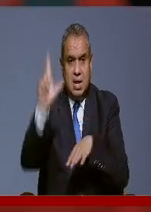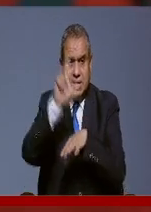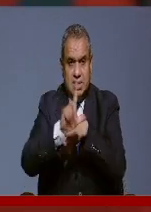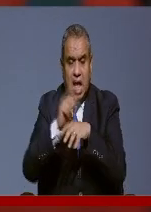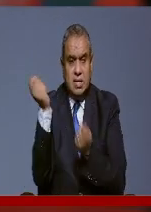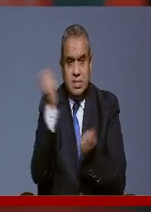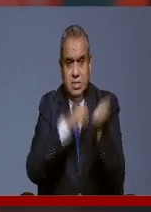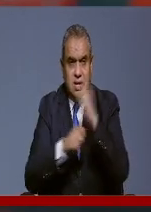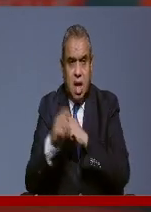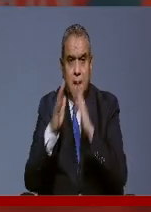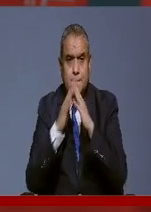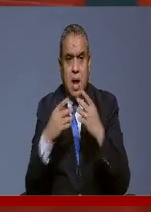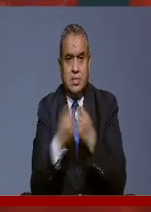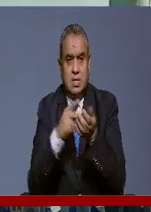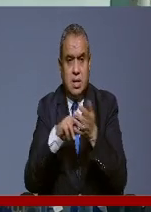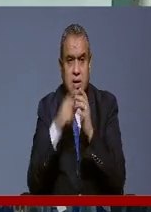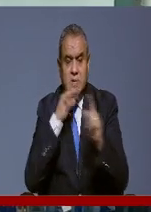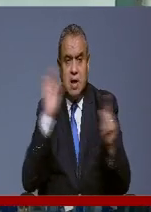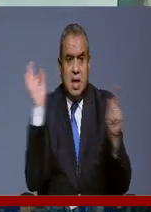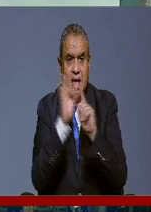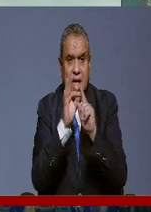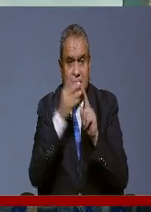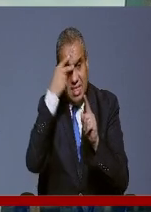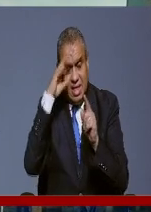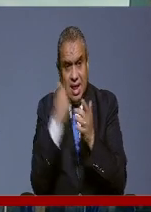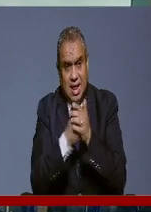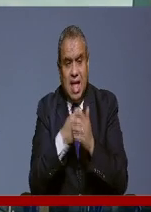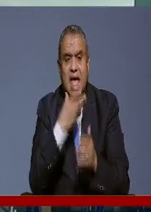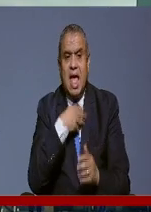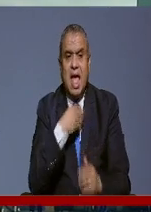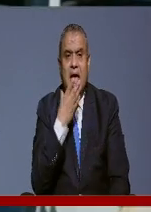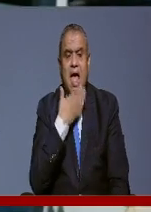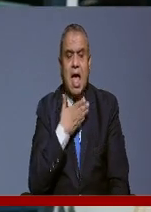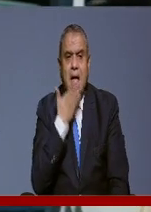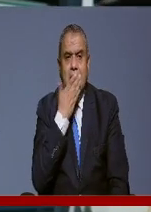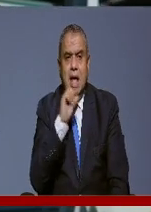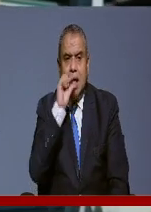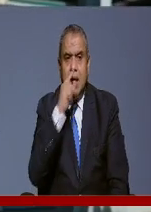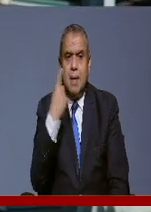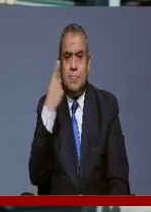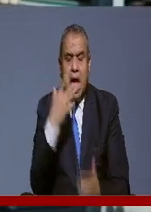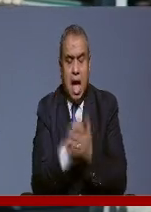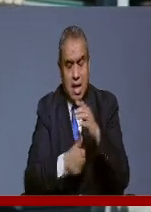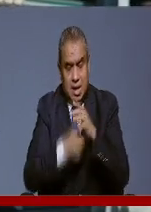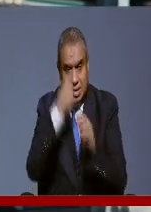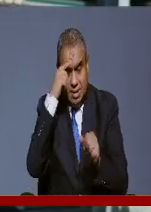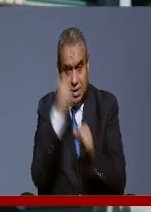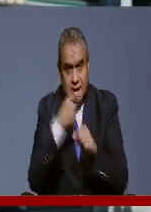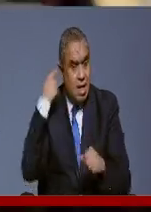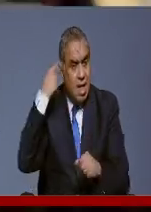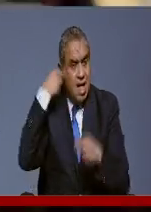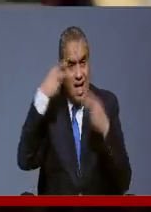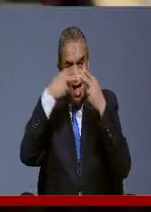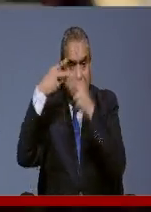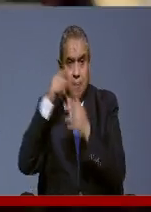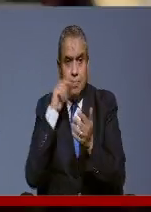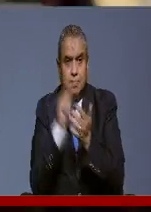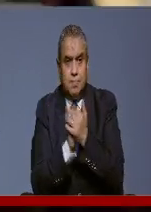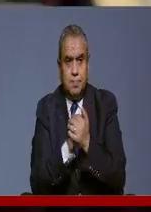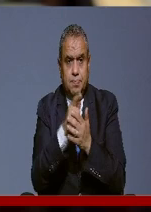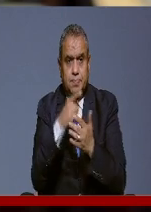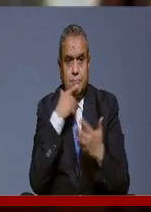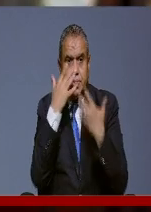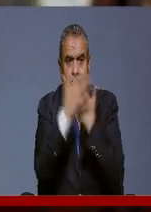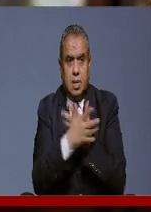المصريه وهدفها كان في اسمها كلمه واحده بتختصر الطريق ما بين الحلم والواقع ابدا مشروع